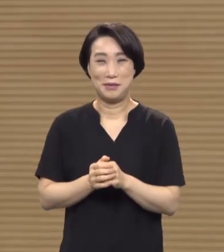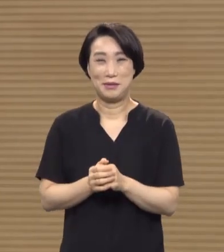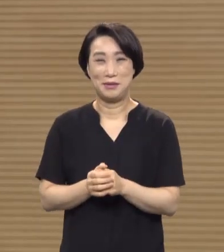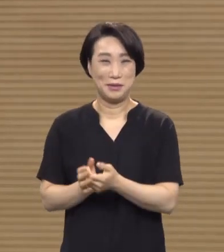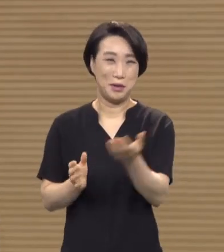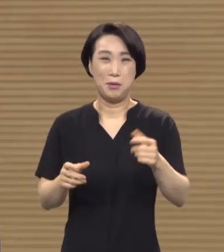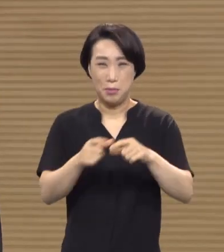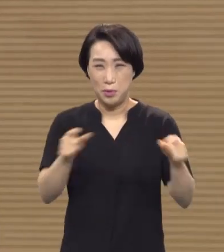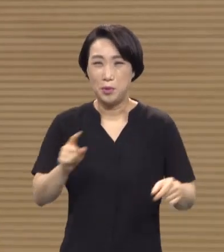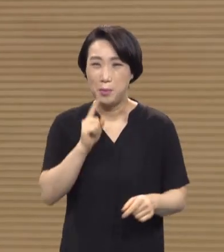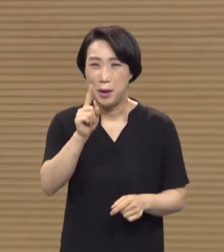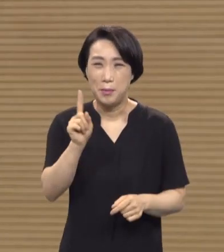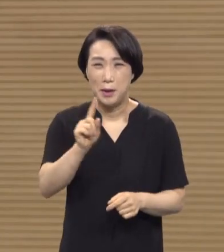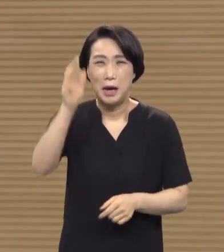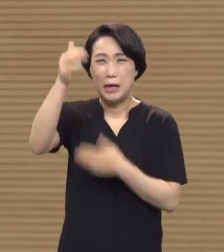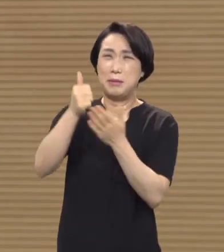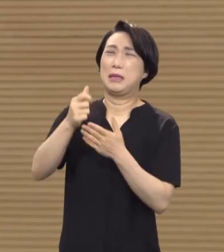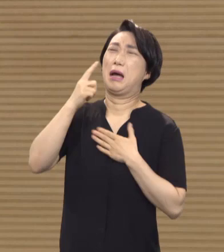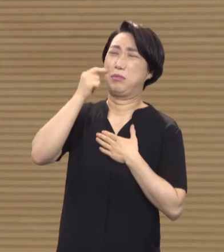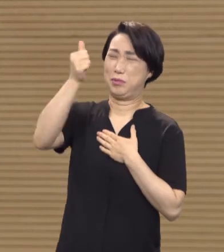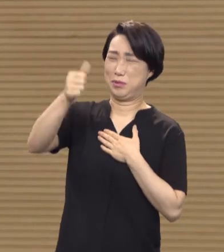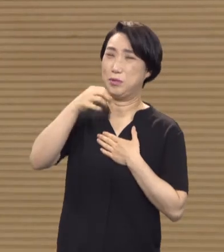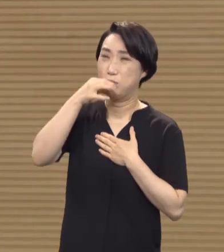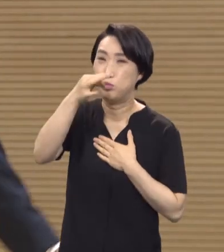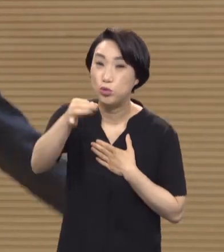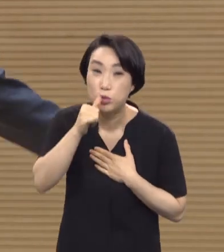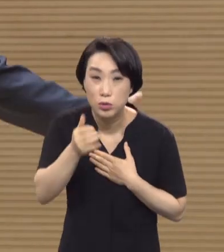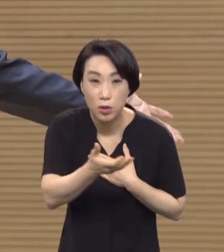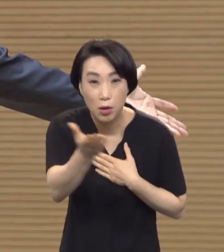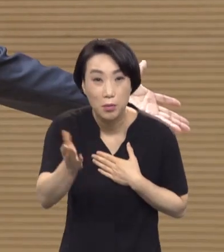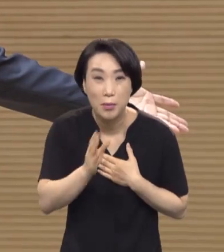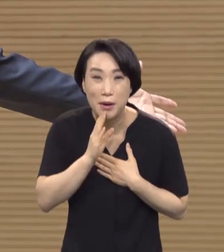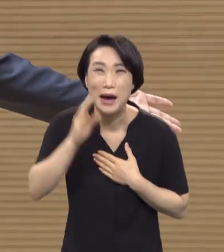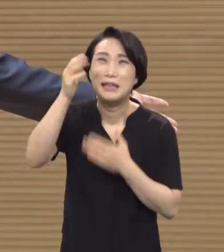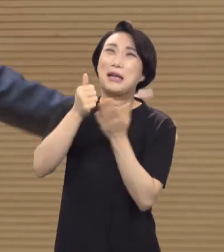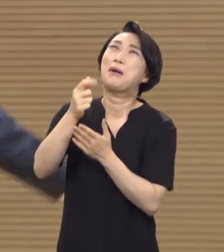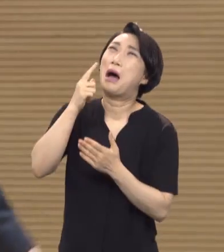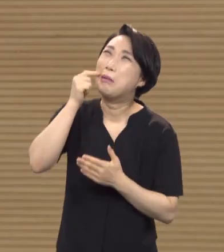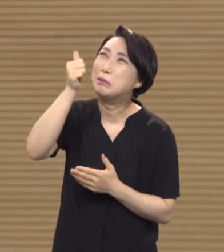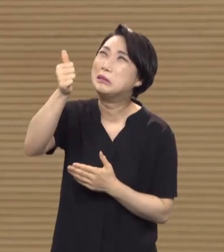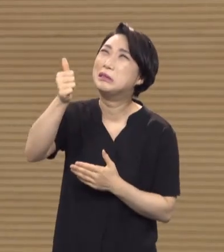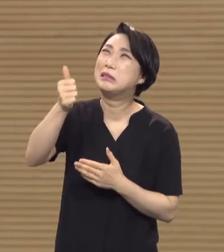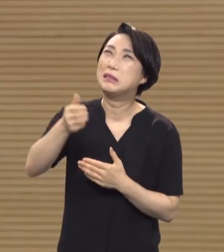통틀어서 하나님을 아버지라고 부르잖아요. 하나님 아버지예요.